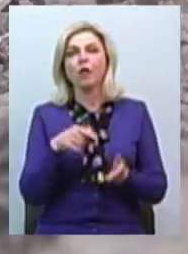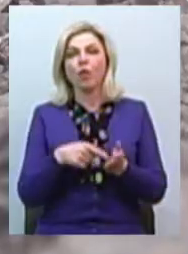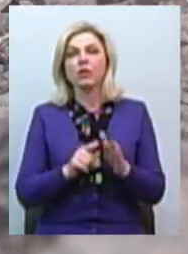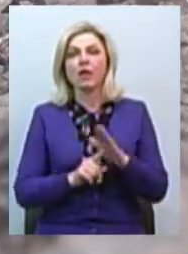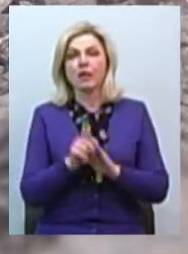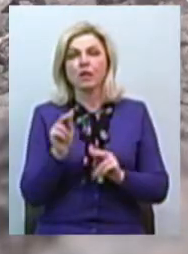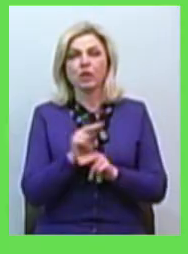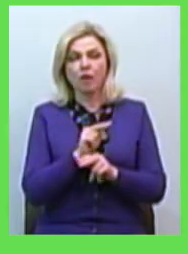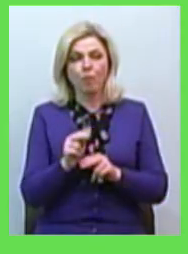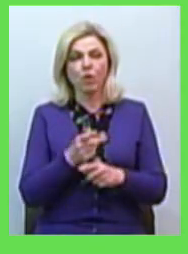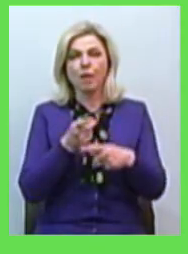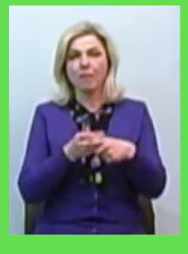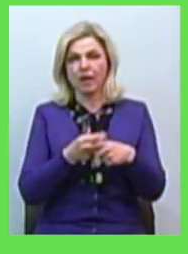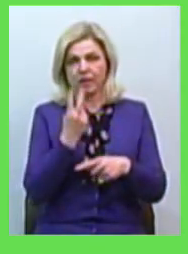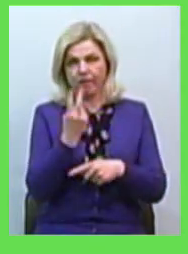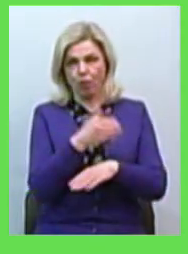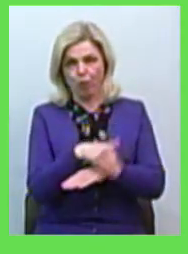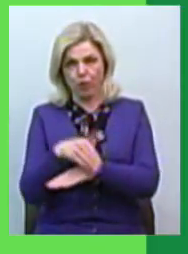перехрестя двох вулиць.